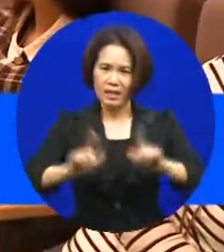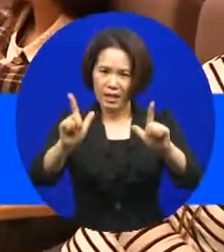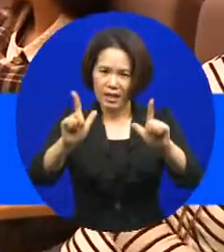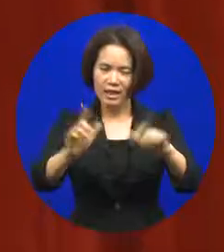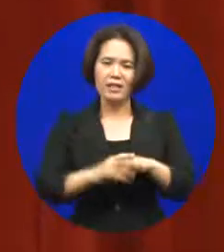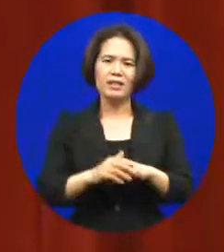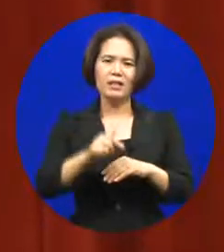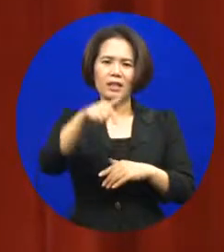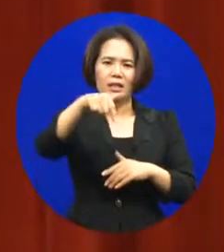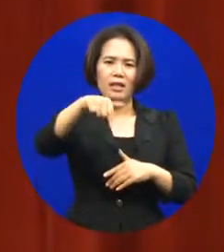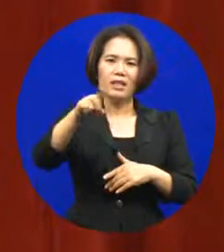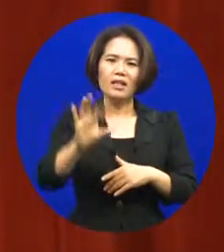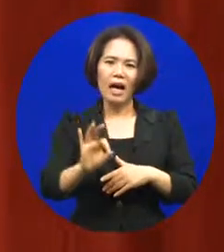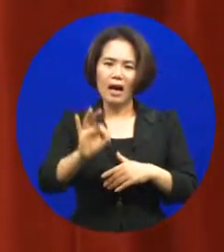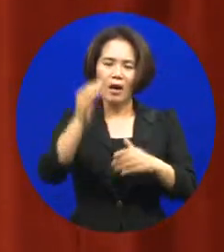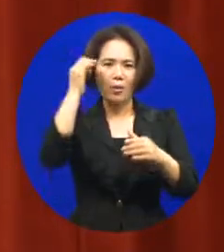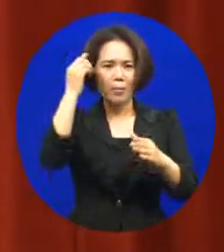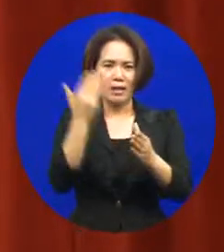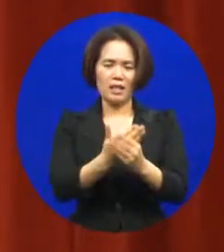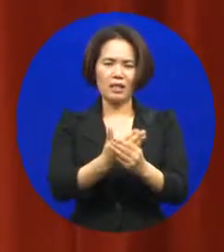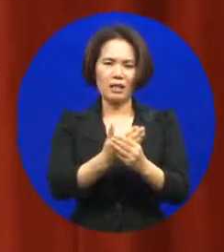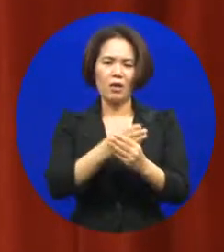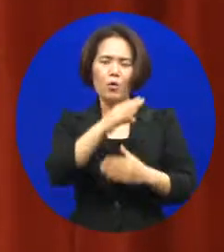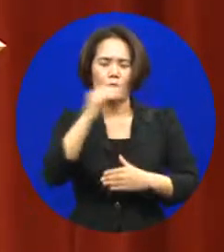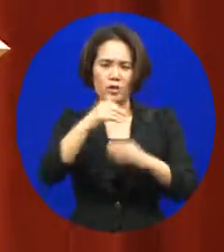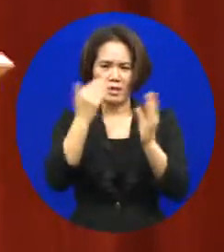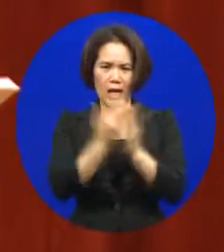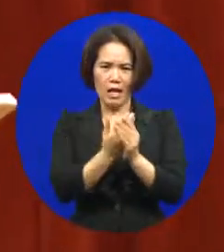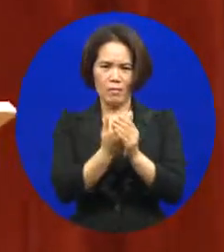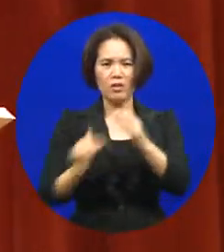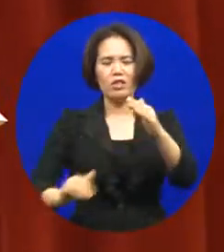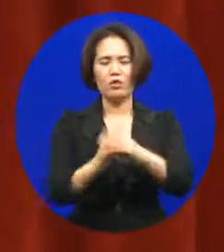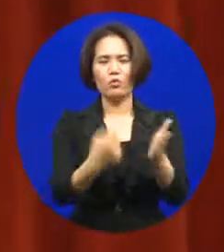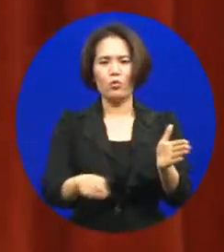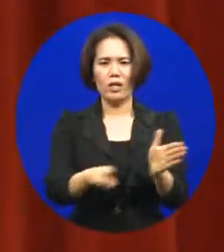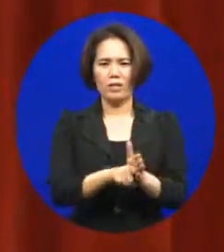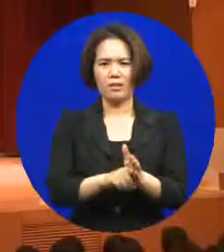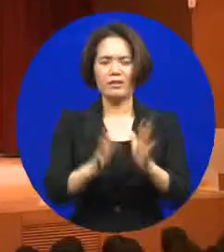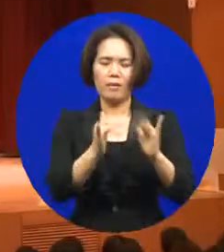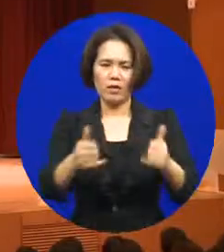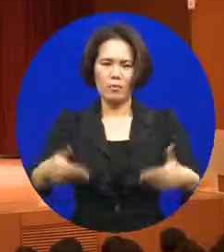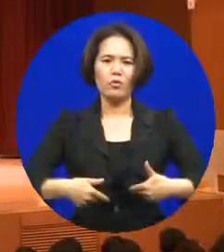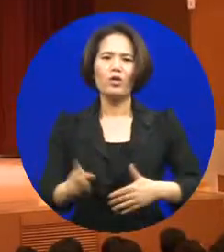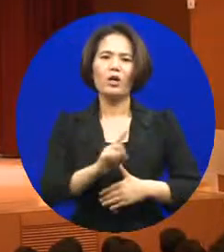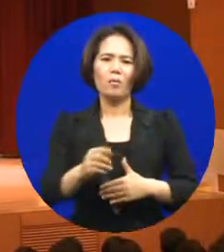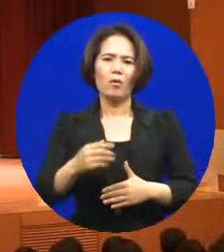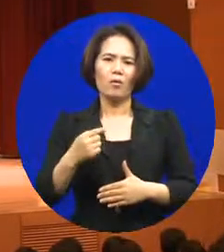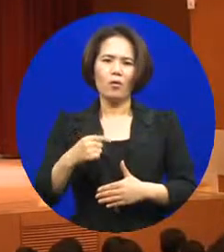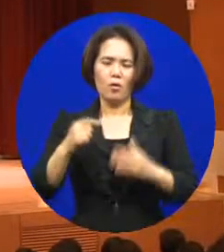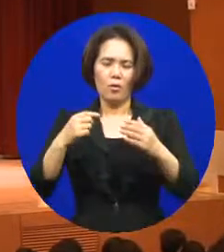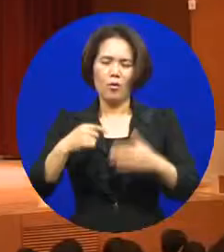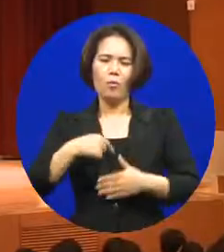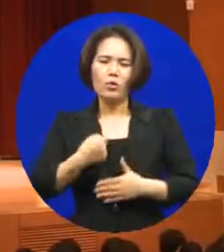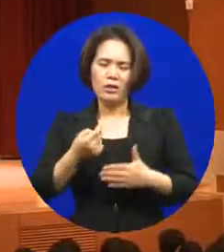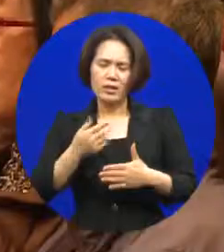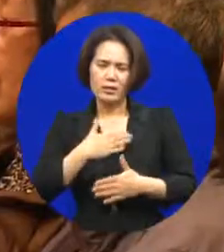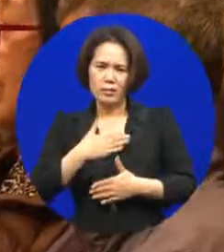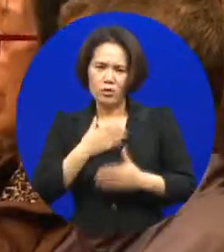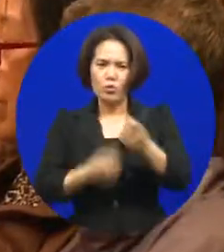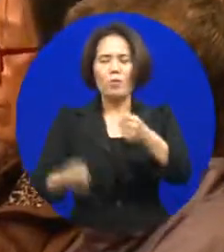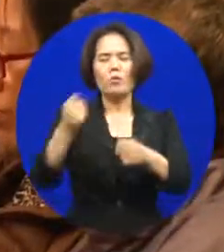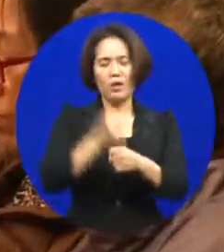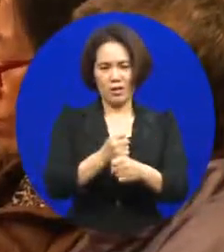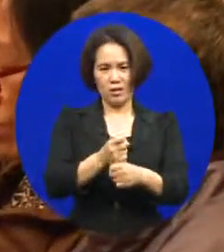이날 특강에서 강신주 박사는 온전한 삶을 이루기 위해 현대인에게 시급한 과제는 자기 감정을 회복하는 일이라는